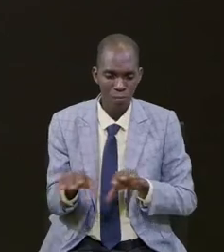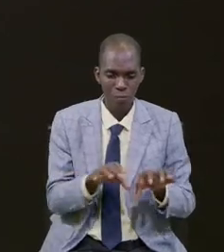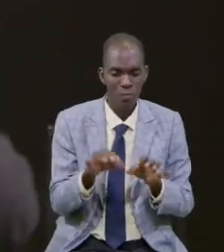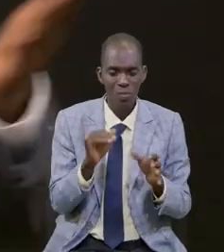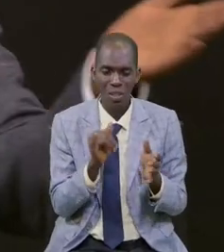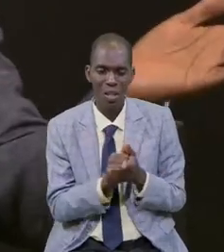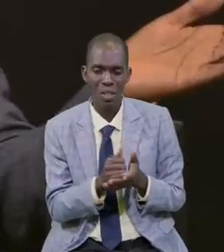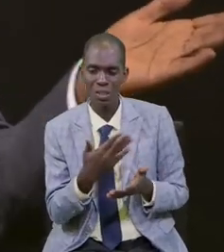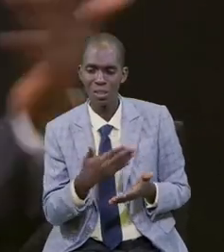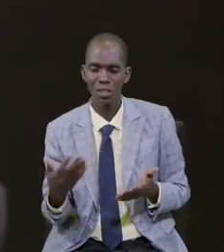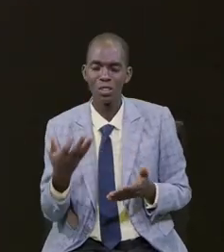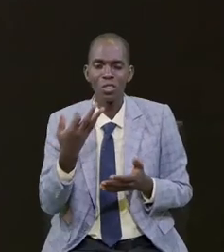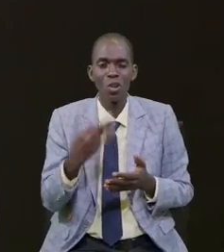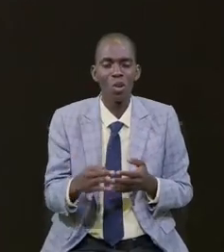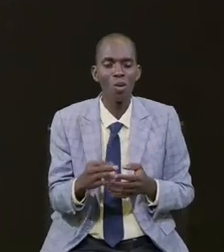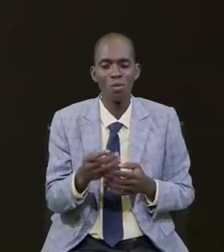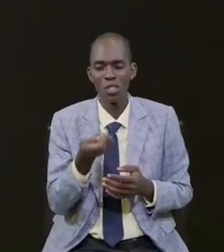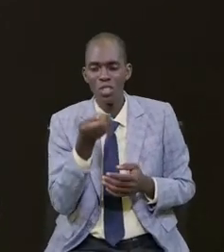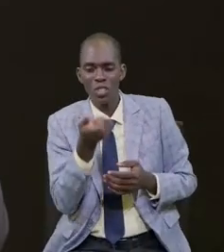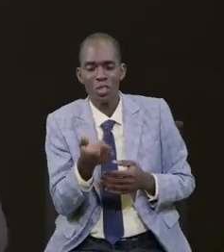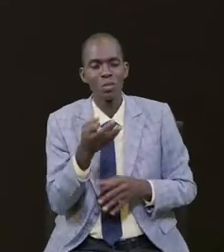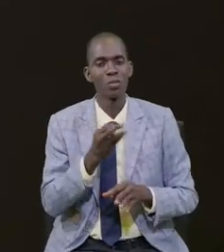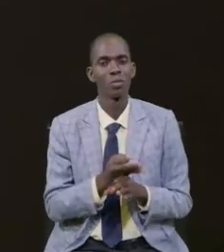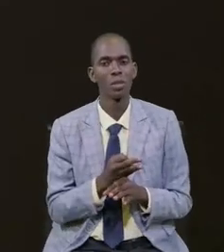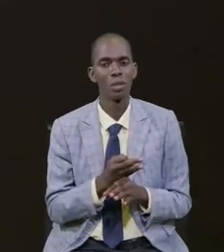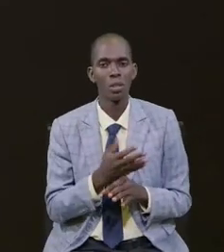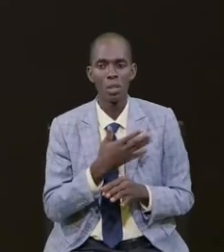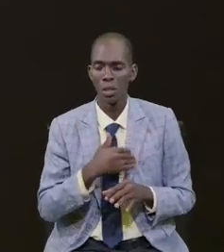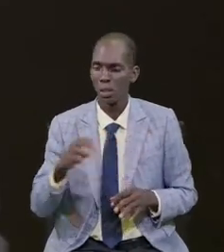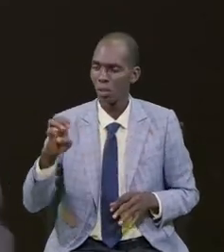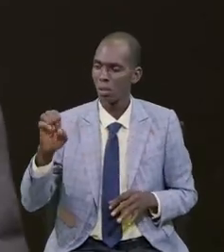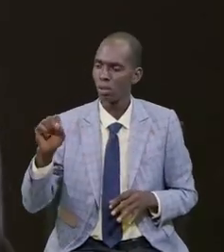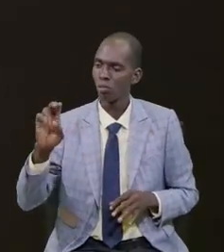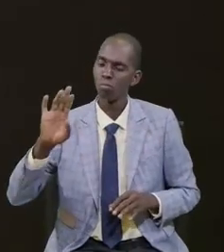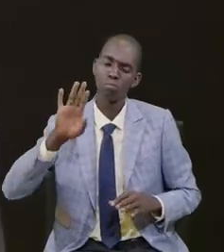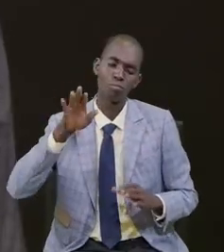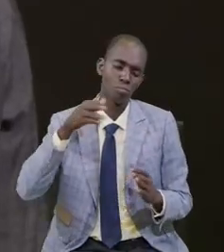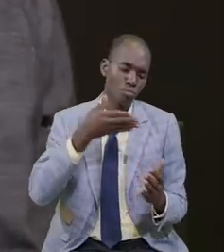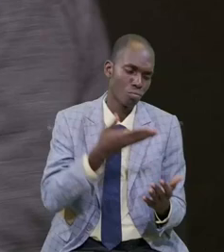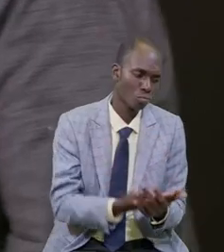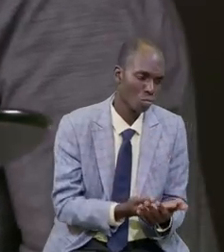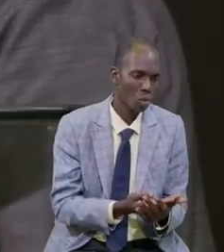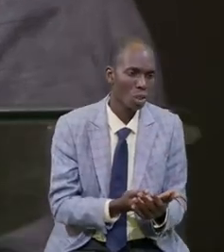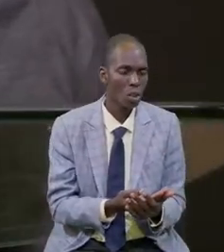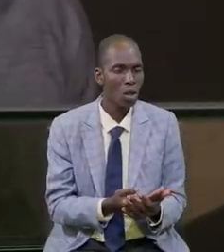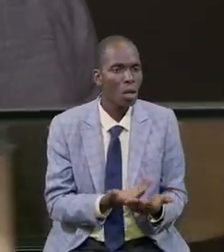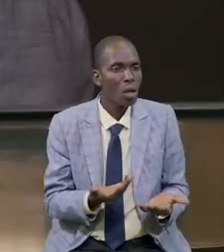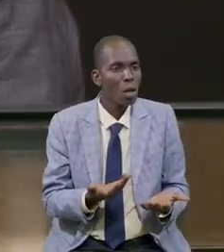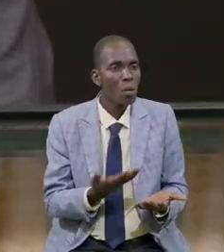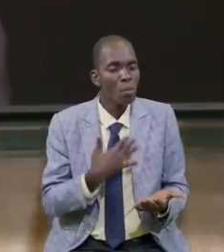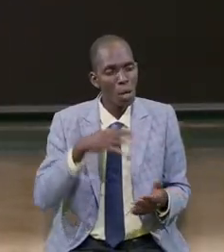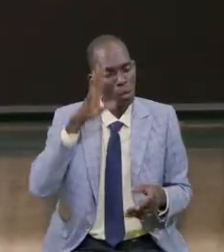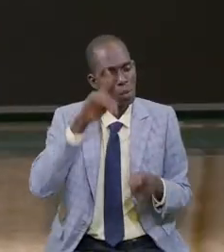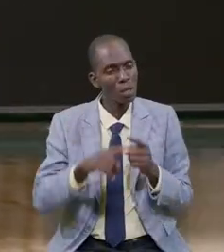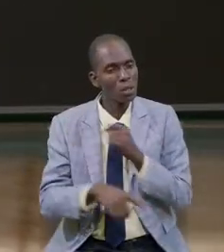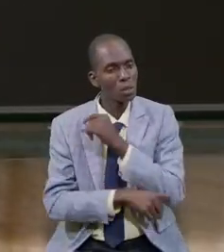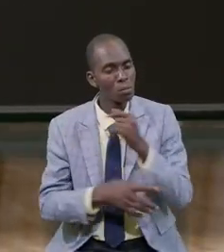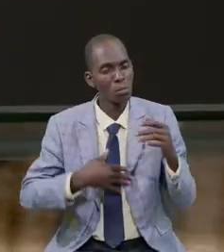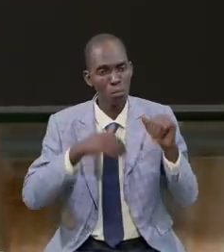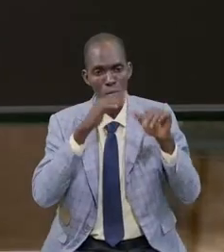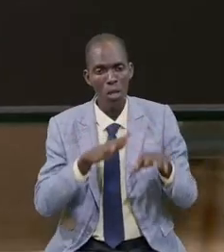ont conçu et dramatisé cela. Et gens de petite foi, et Isaïe de